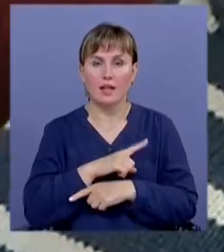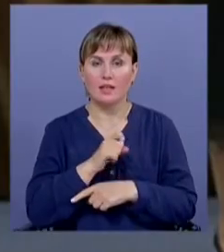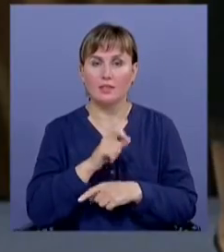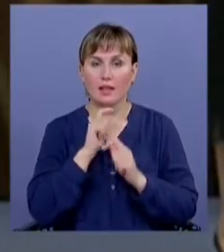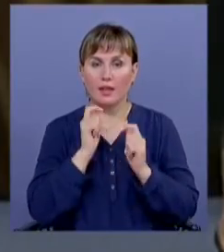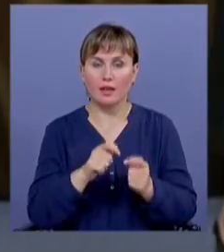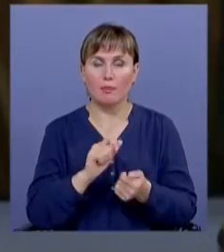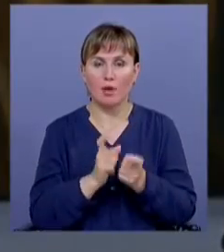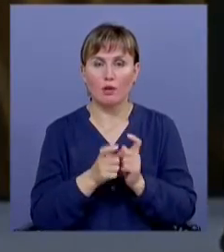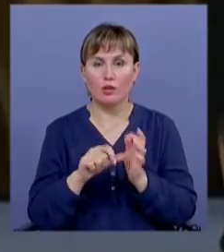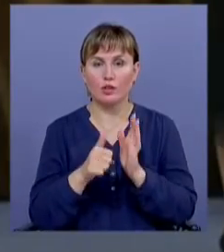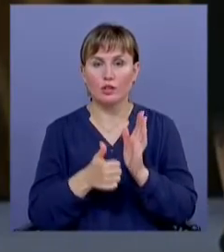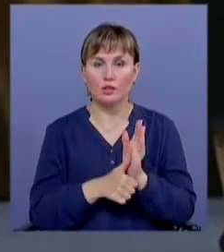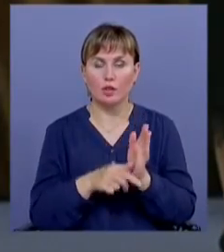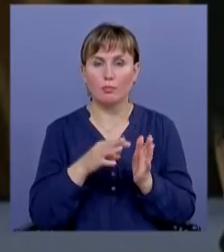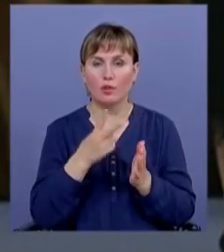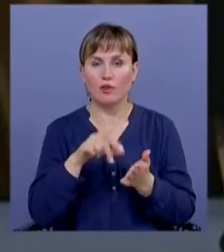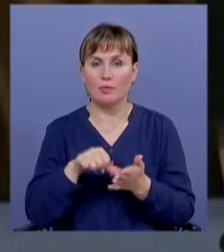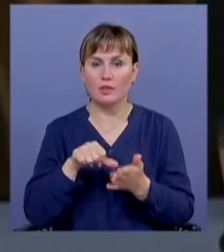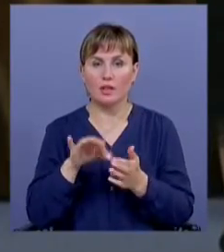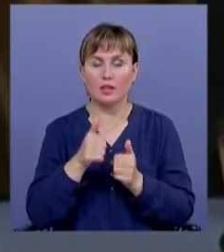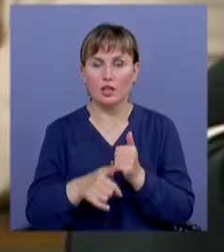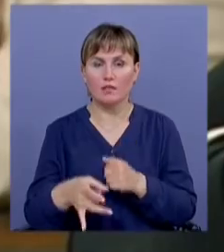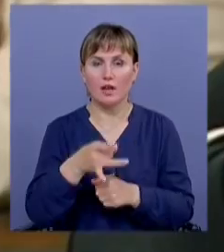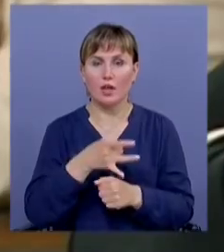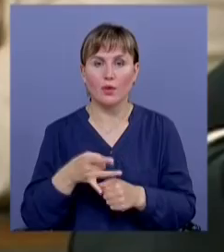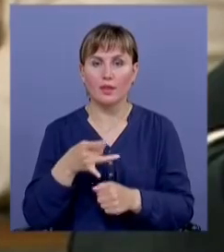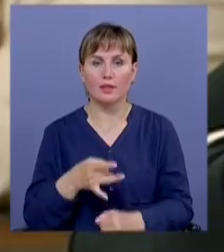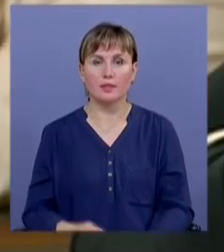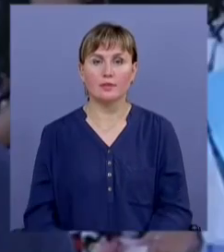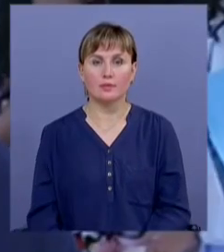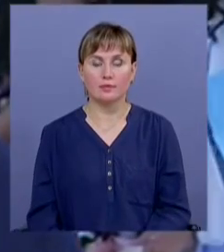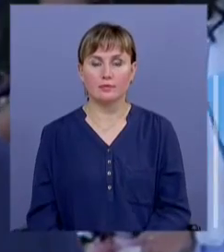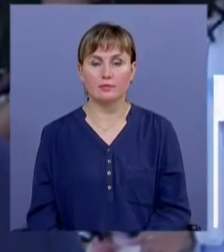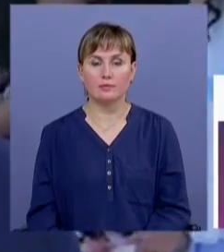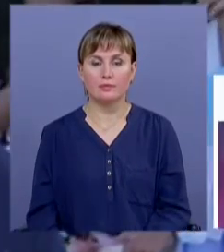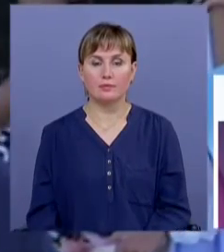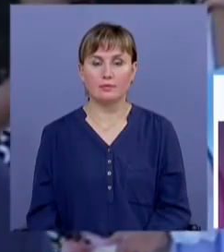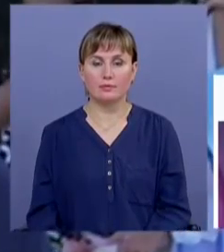награды боролись 16, то есть по два представителя от каждого района.